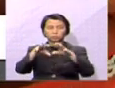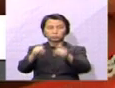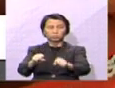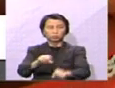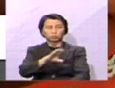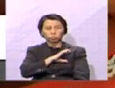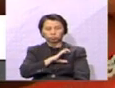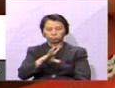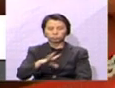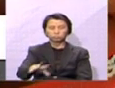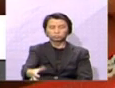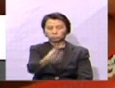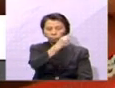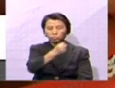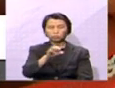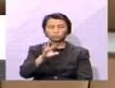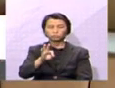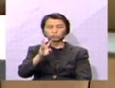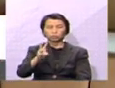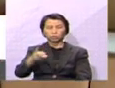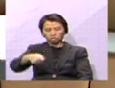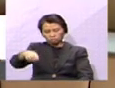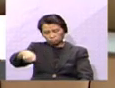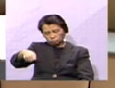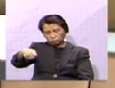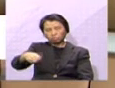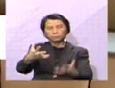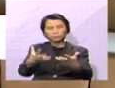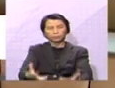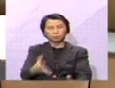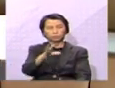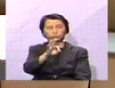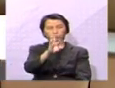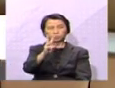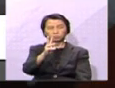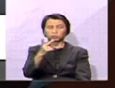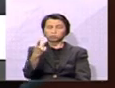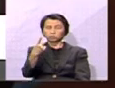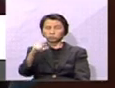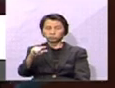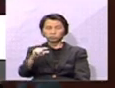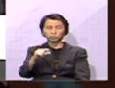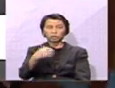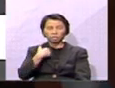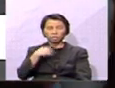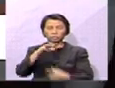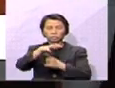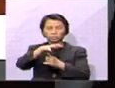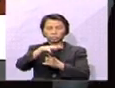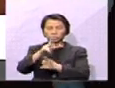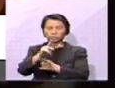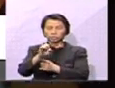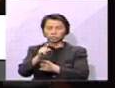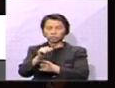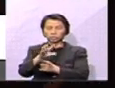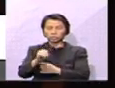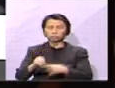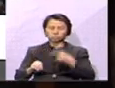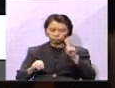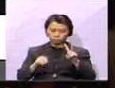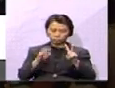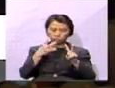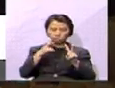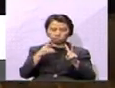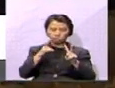polis turut merampas buusan plasberat 96 kg berisi daun Ketum 217